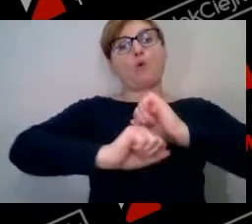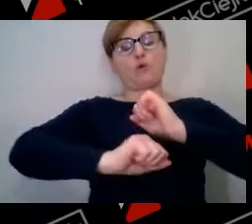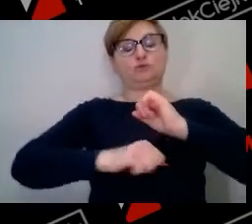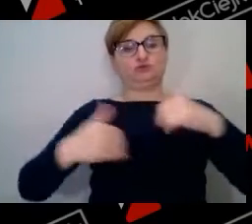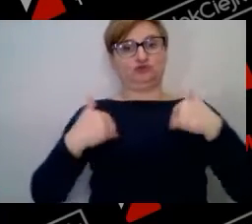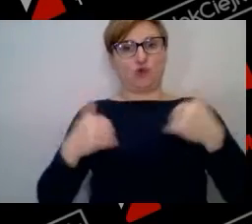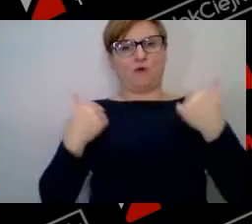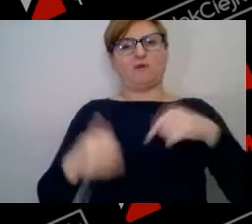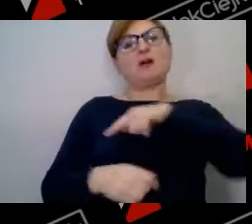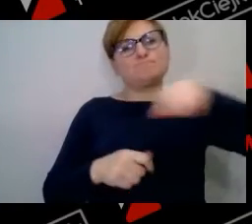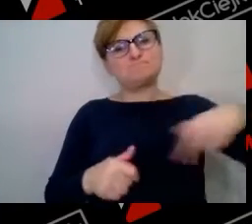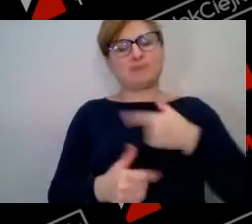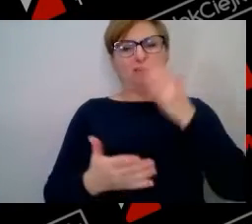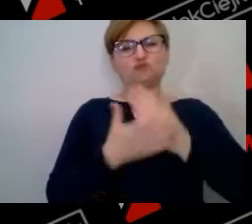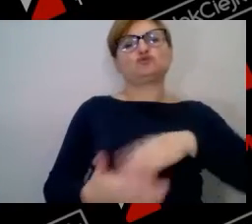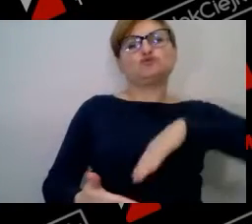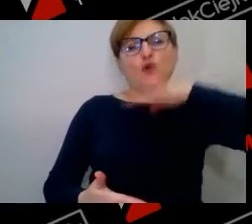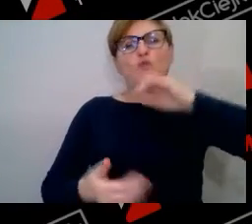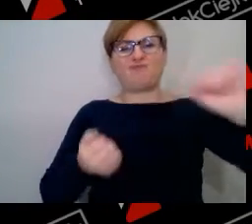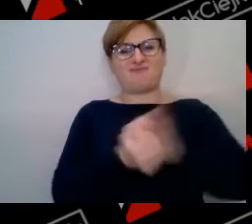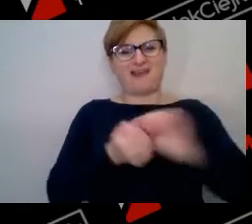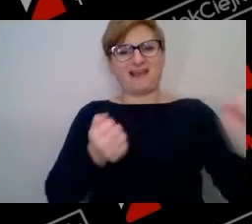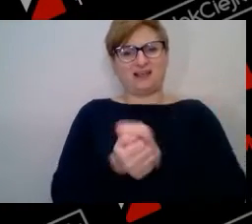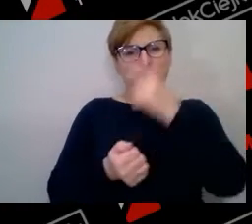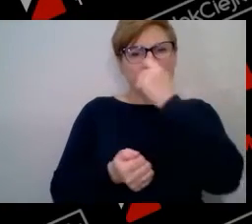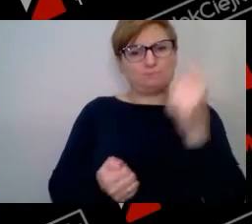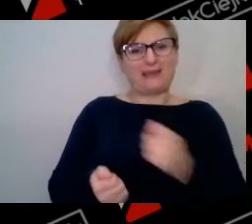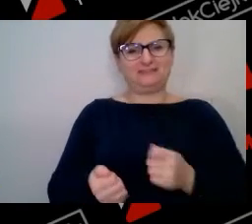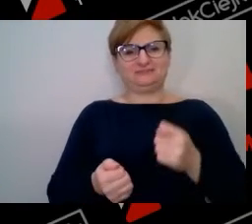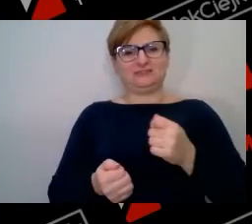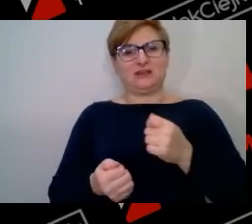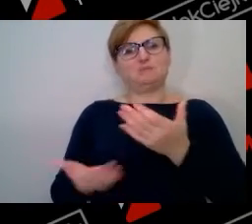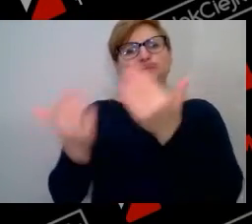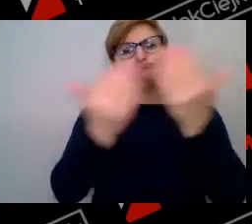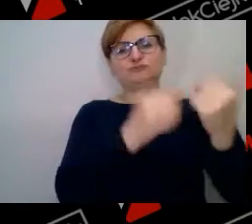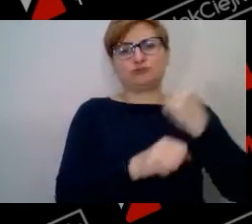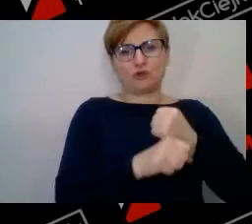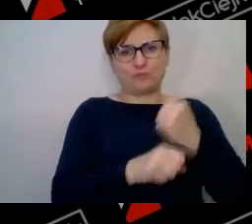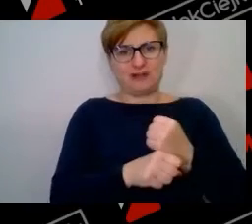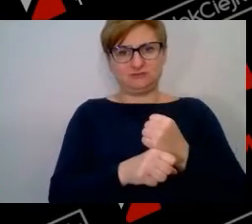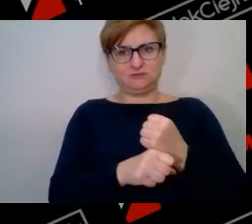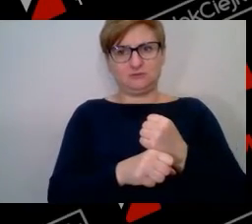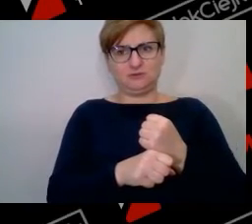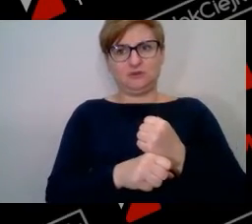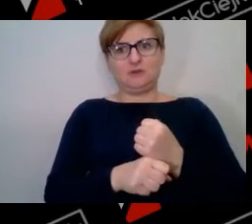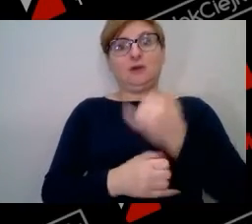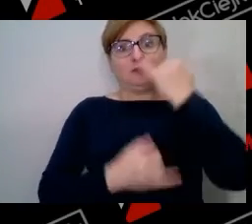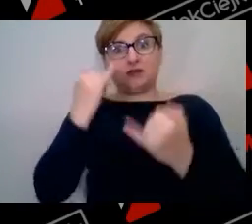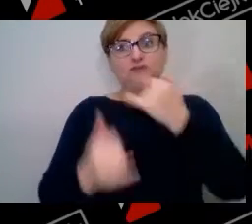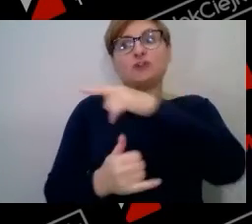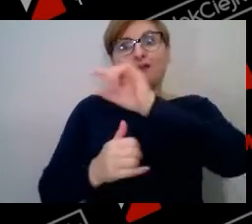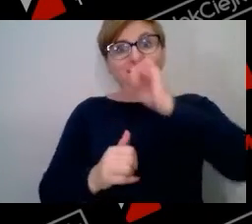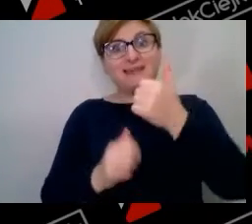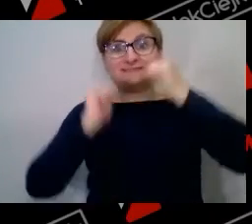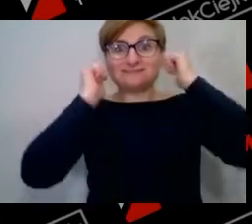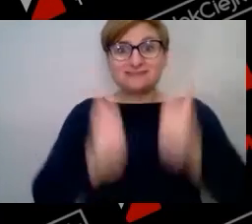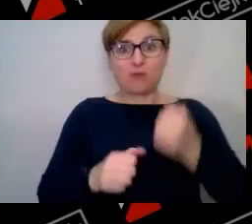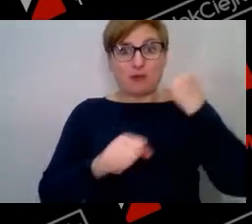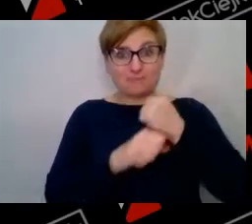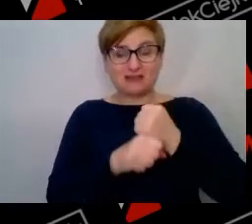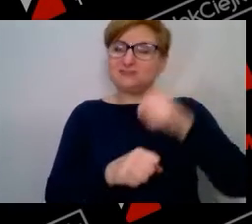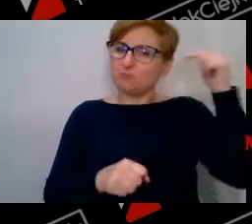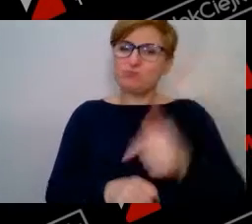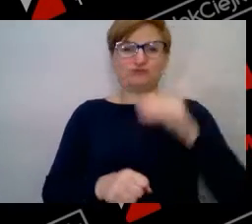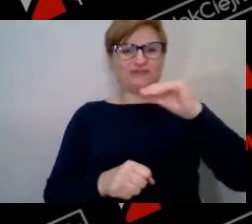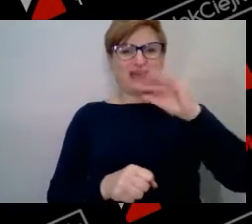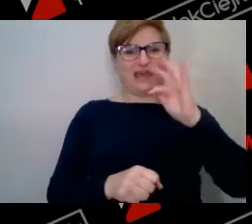zatrudnieniem. Gdy jest określone miejsce pracy, czas pracy i podległość służbowa, to musi być etat. W gastronomii, w handlu czy w ochronie te